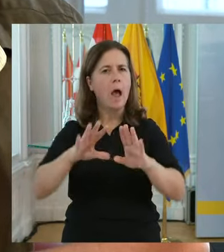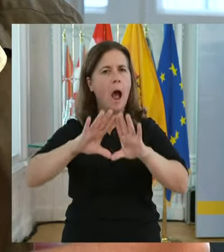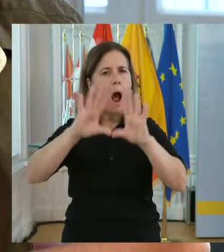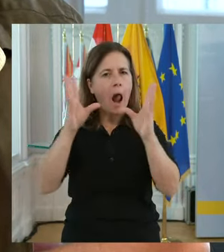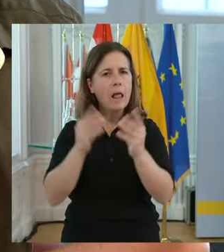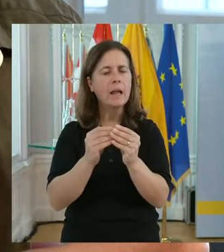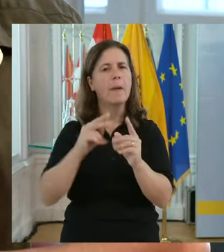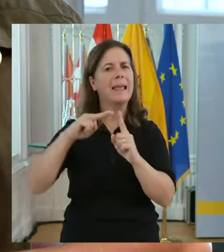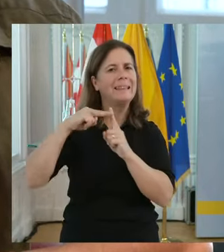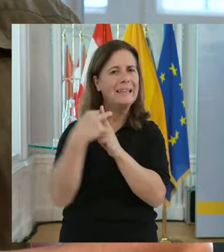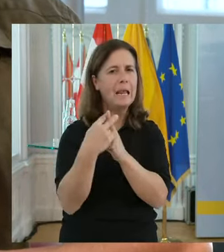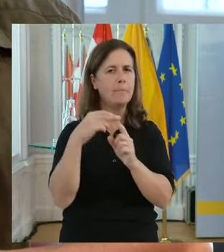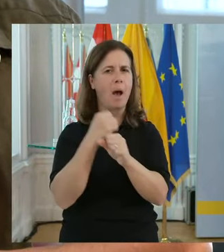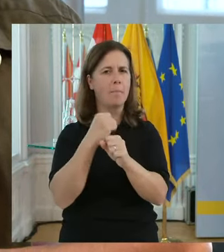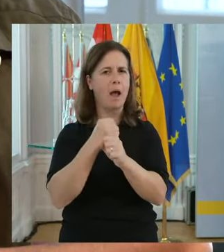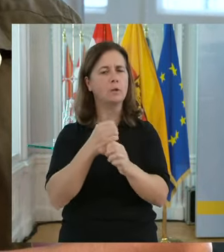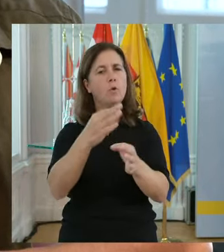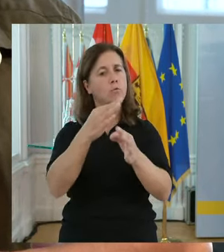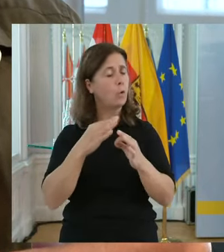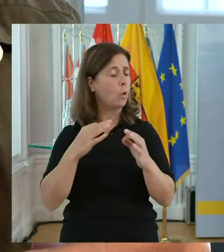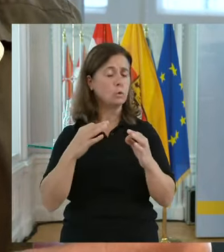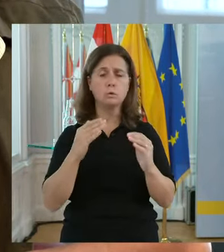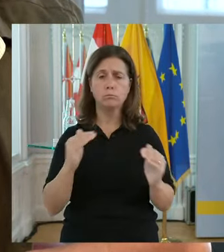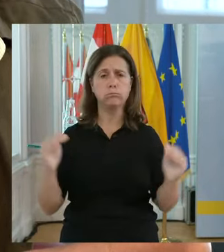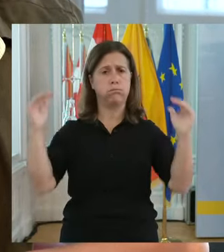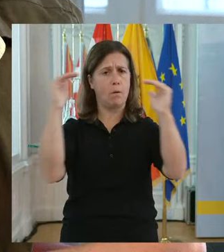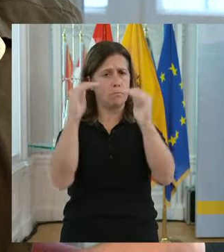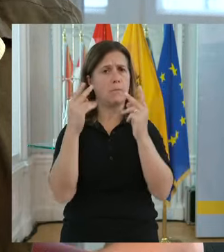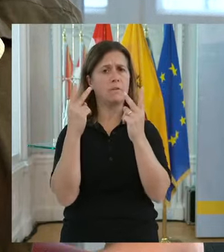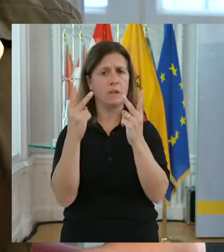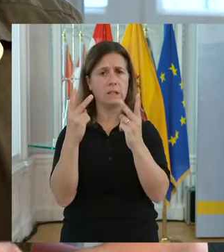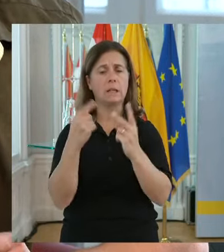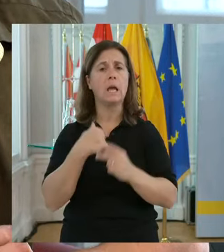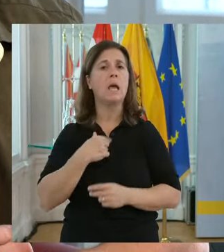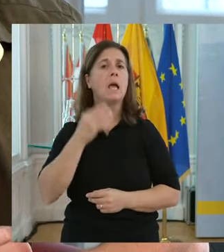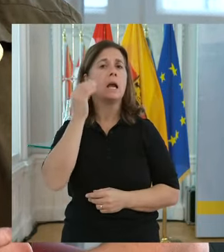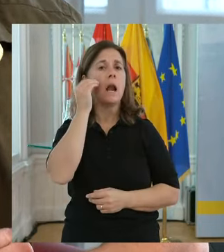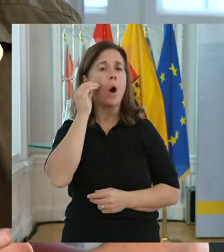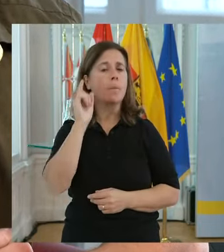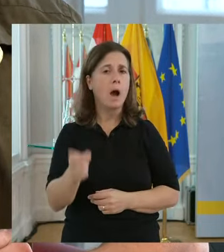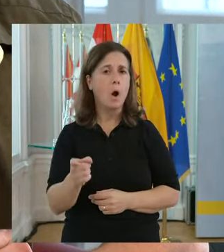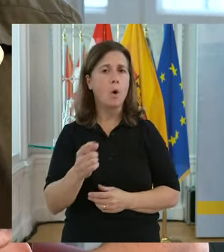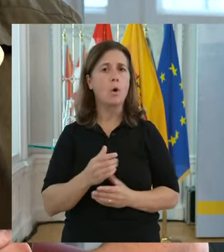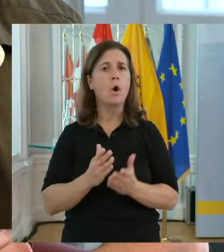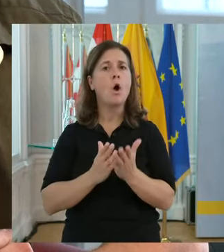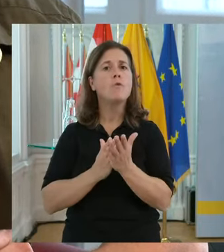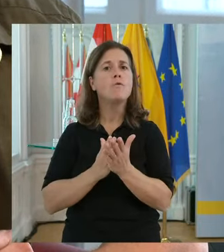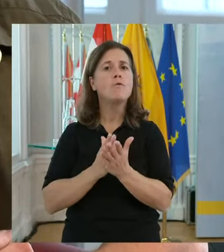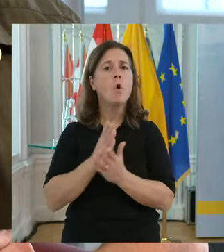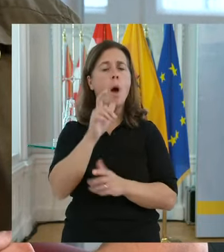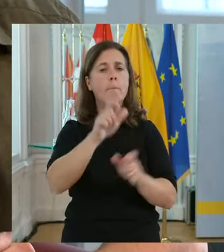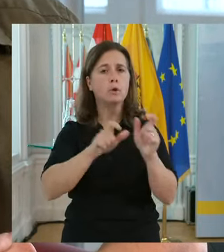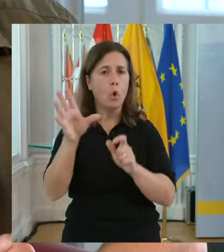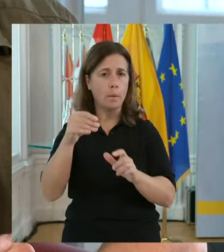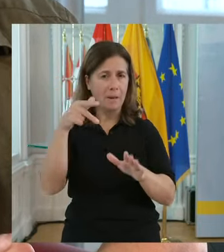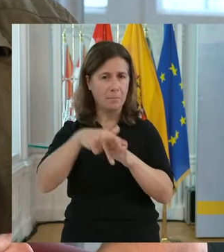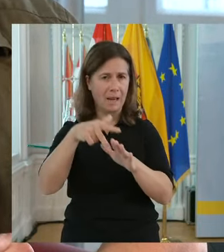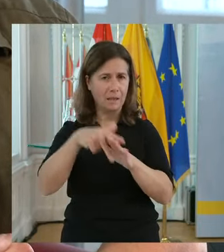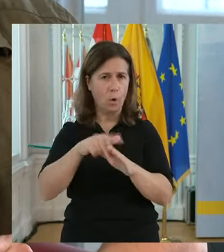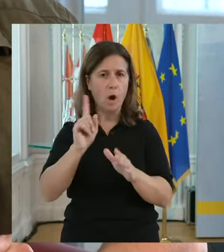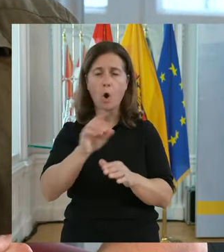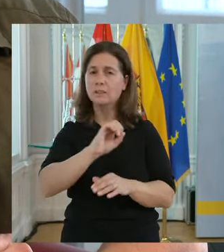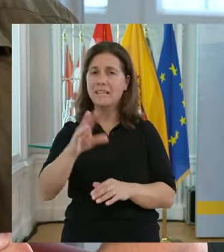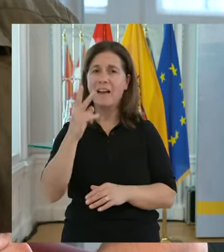die Teamarbeit wird bei uns sehr, sehr hochgestellt. Und ich glaube auch vor allem für Personen mit Behinderung ist es dann auch